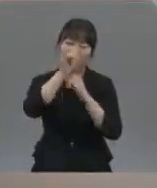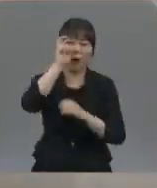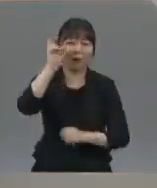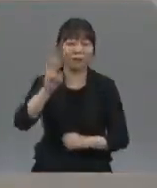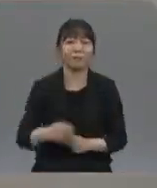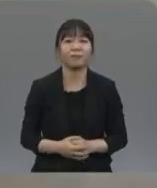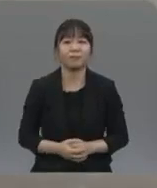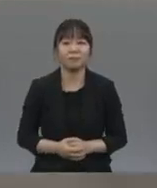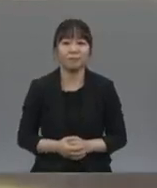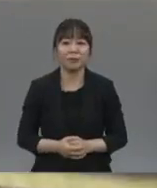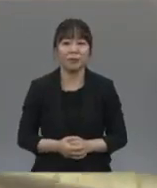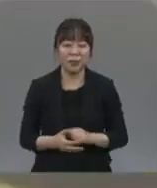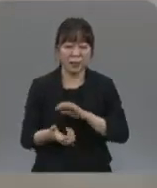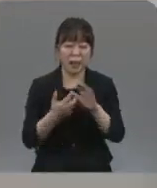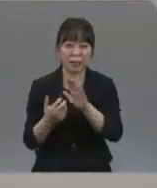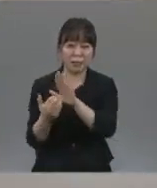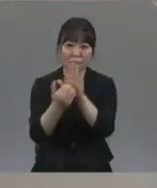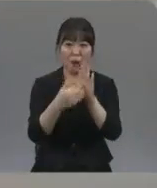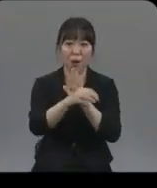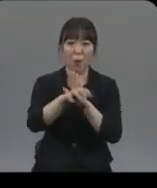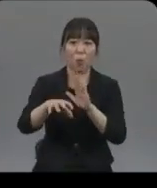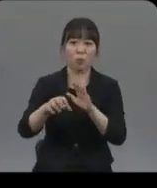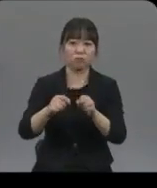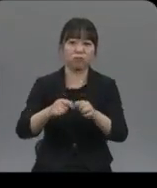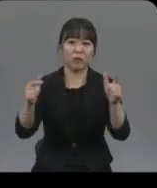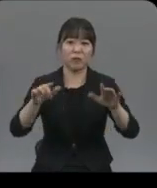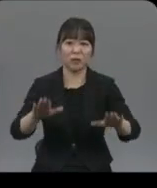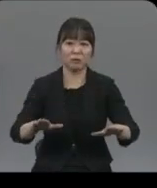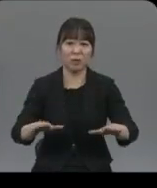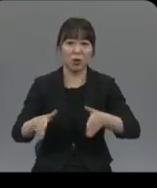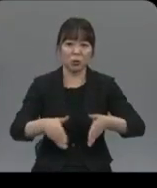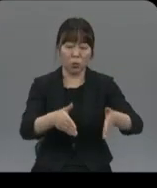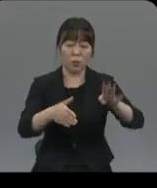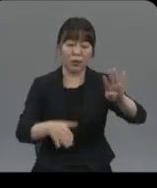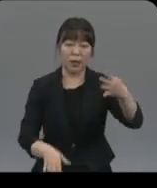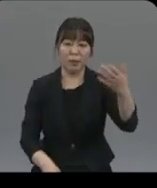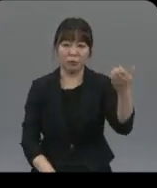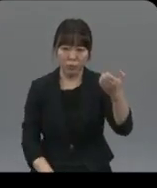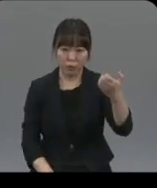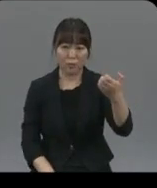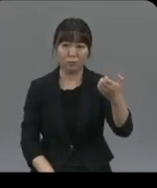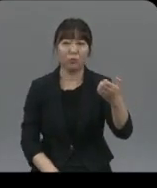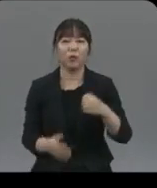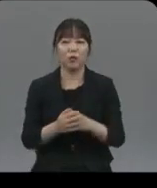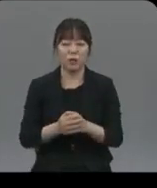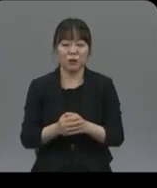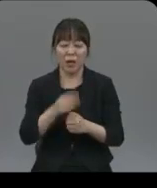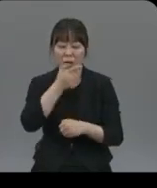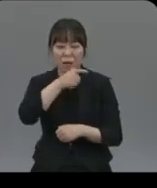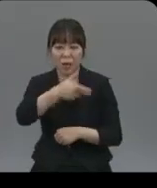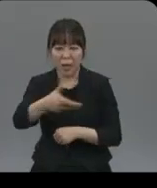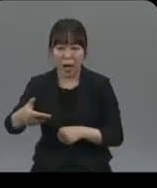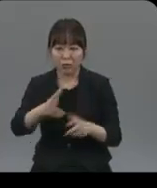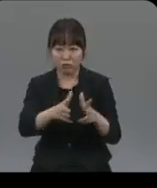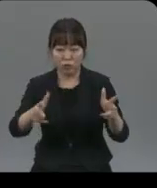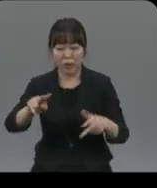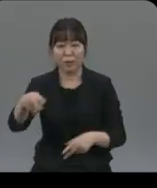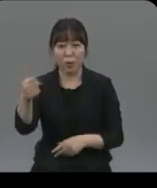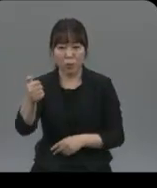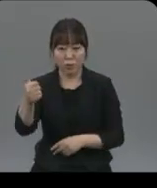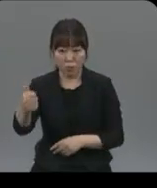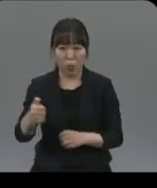участков автомобильных дорог закрыть для посещения 21 национальной парк в четырнадцати аэропортах